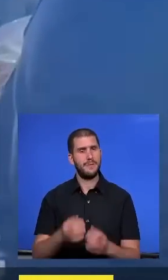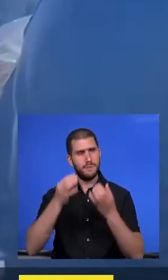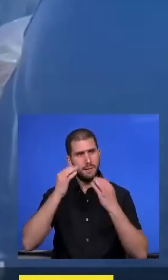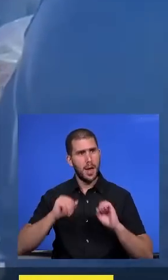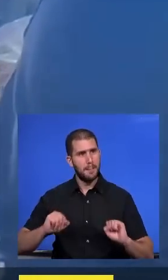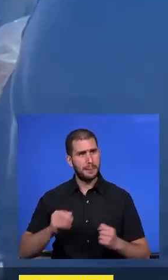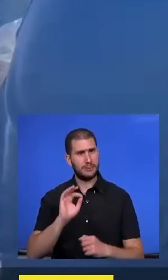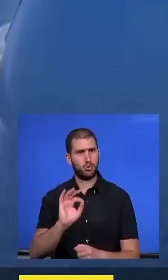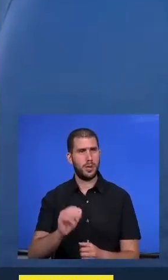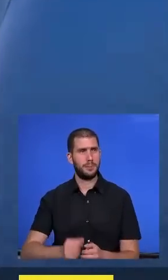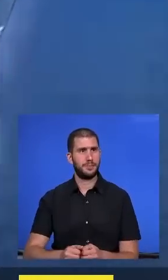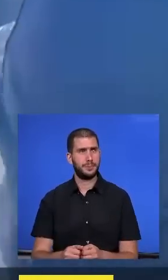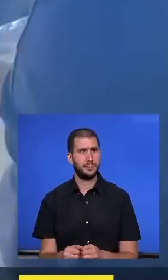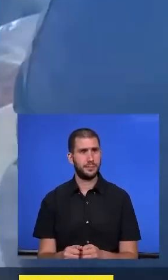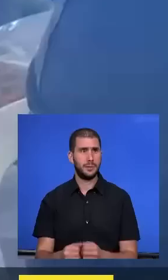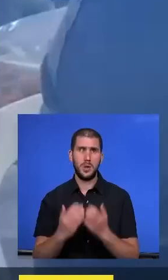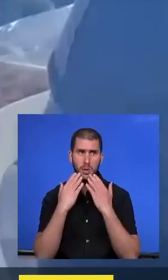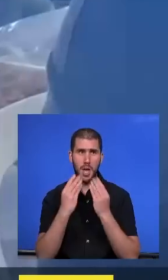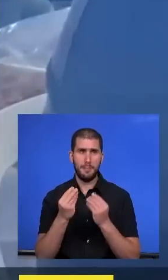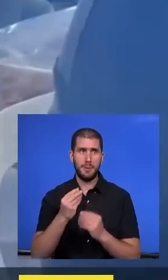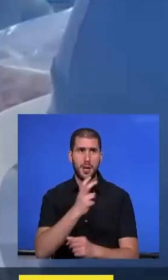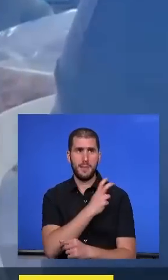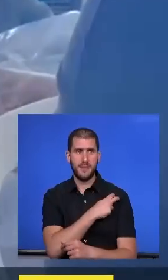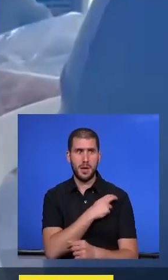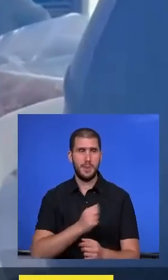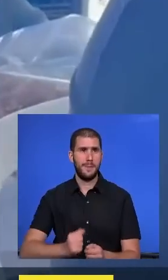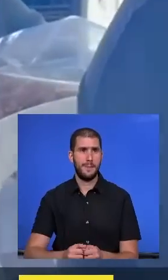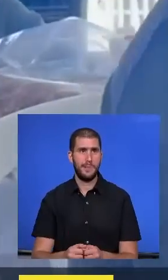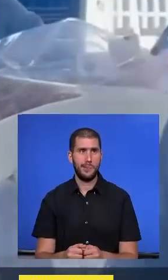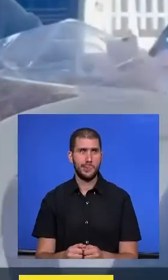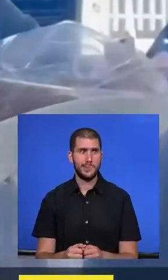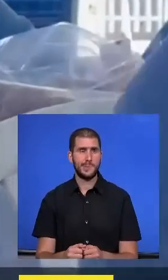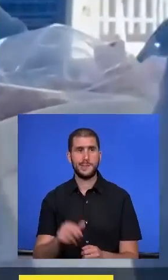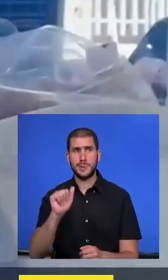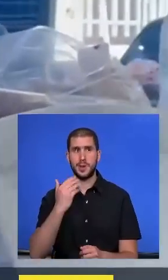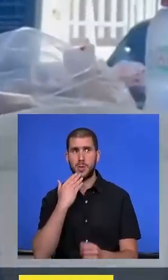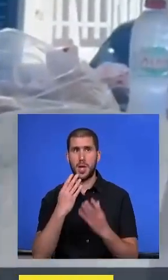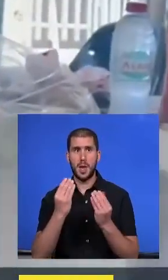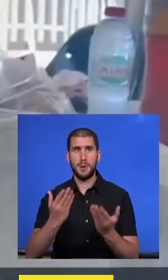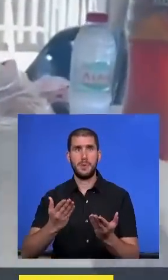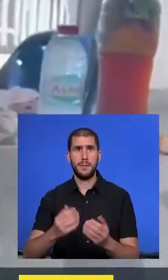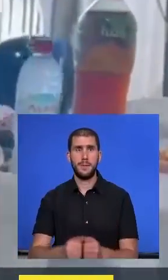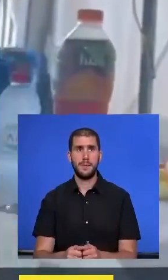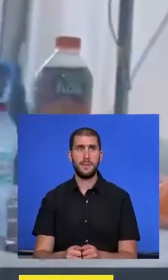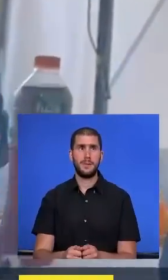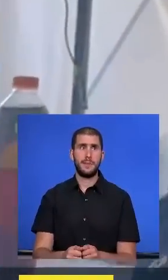המאמצים שלכם. תודה רבה המפכ"ל. אמירי, תודה רבה נשאר השם.